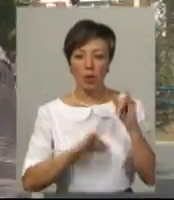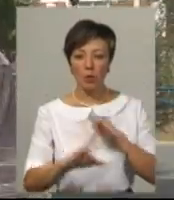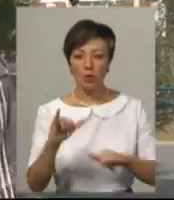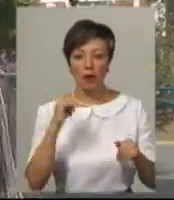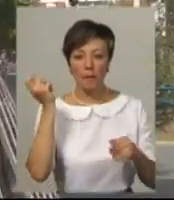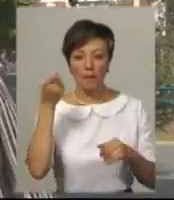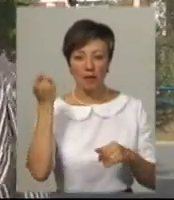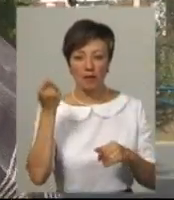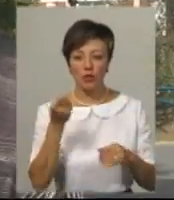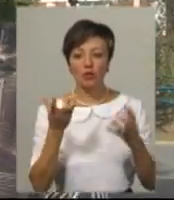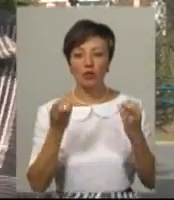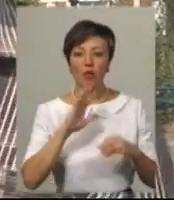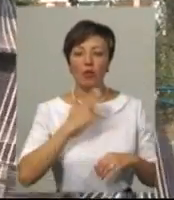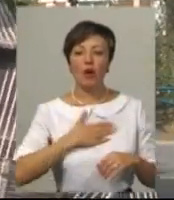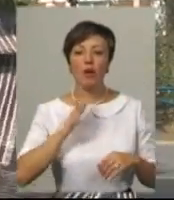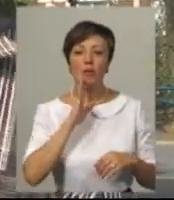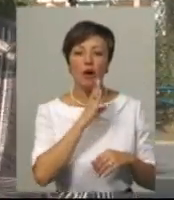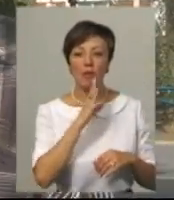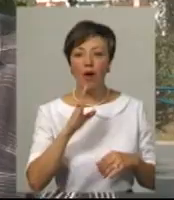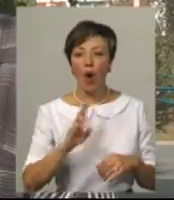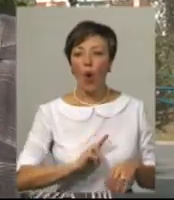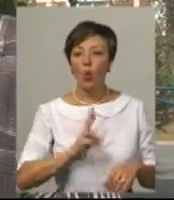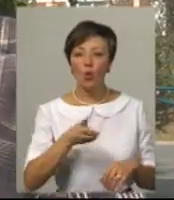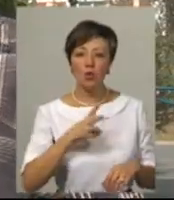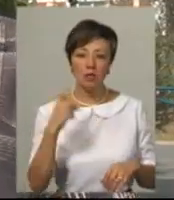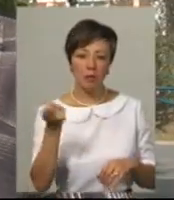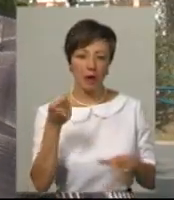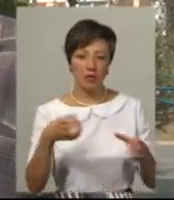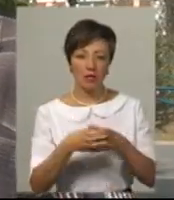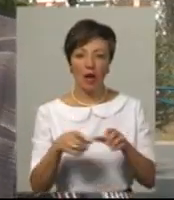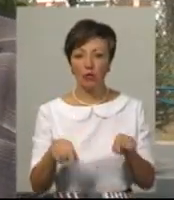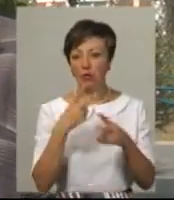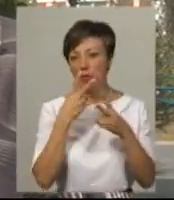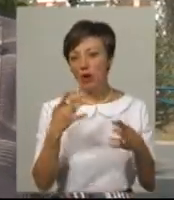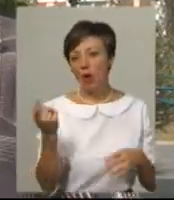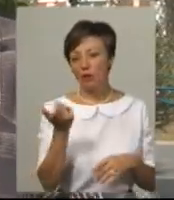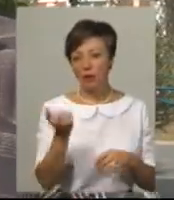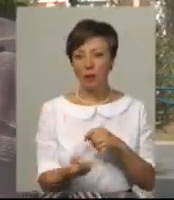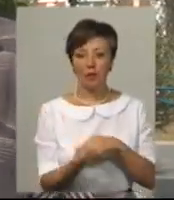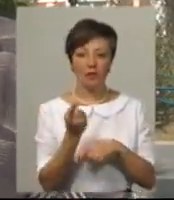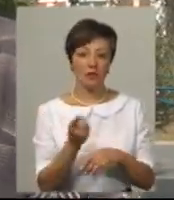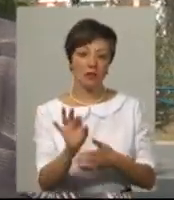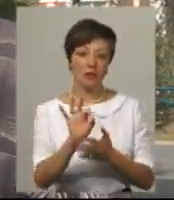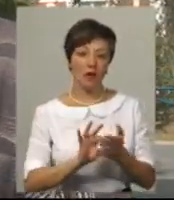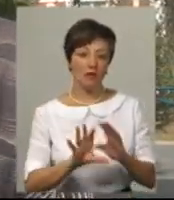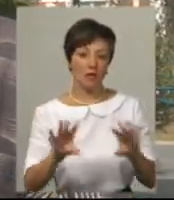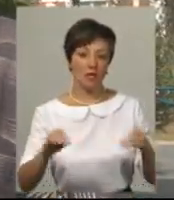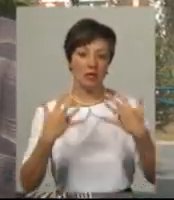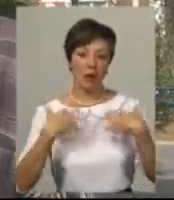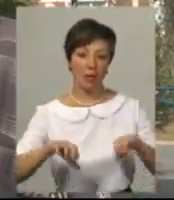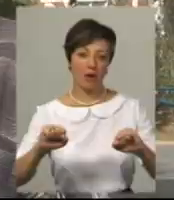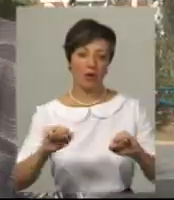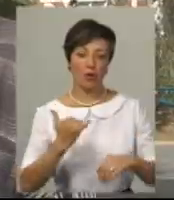А ми пасем, що моя мама там гуси казала пасла, а тут, бачите ли, хазяї з'явилися, торк вже в нас забрали